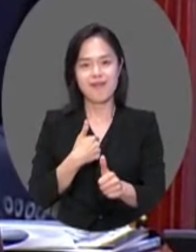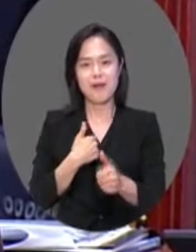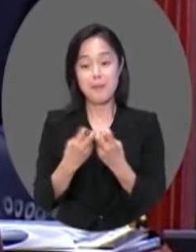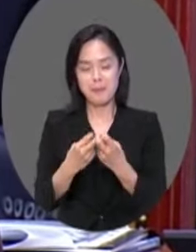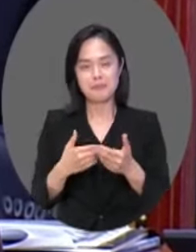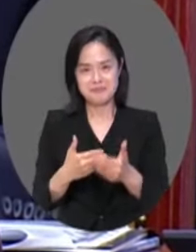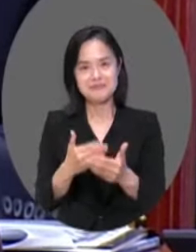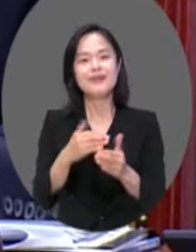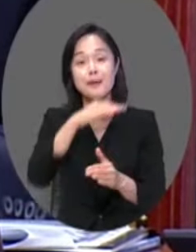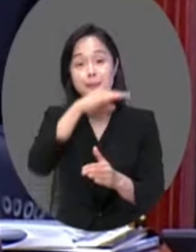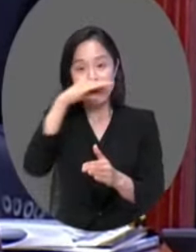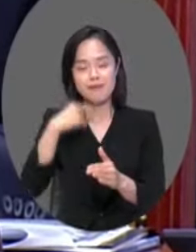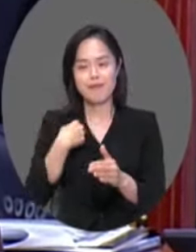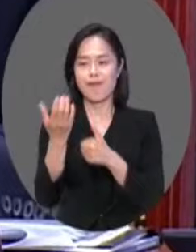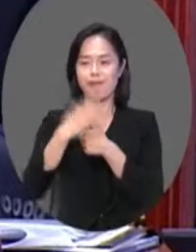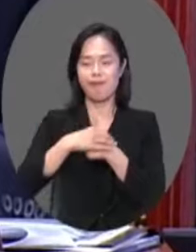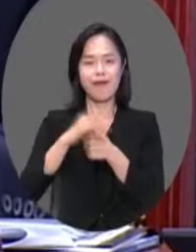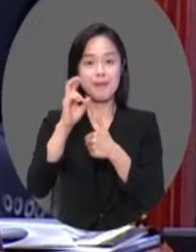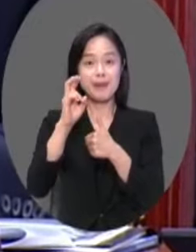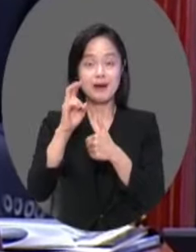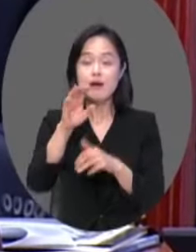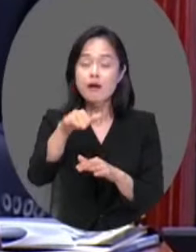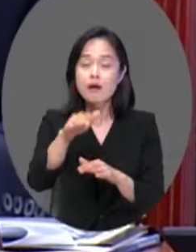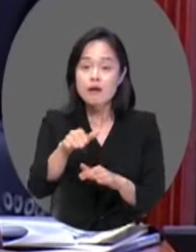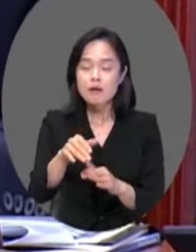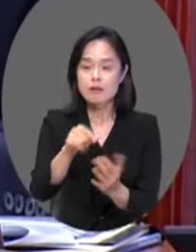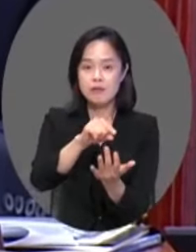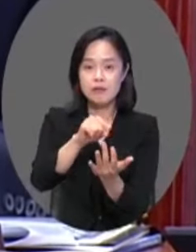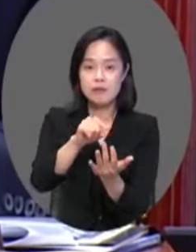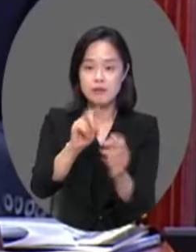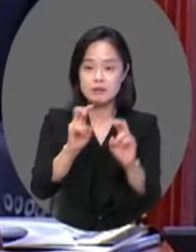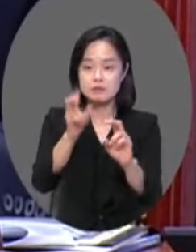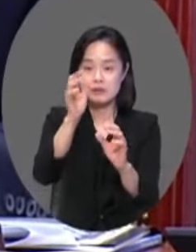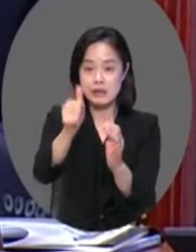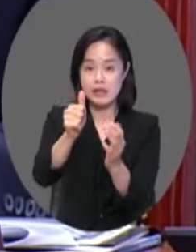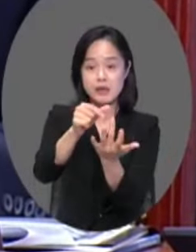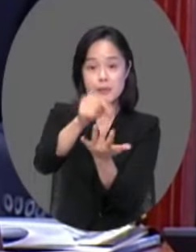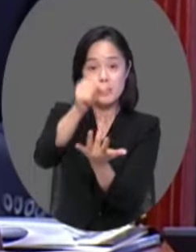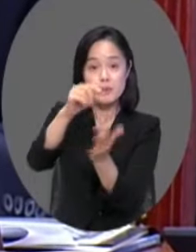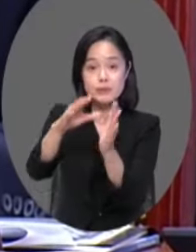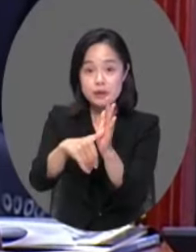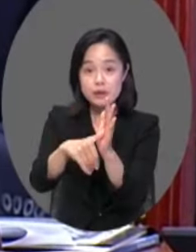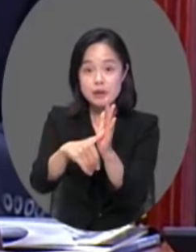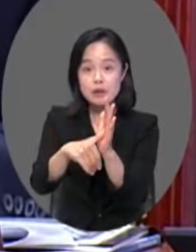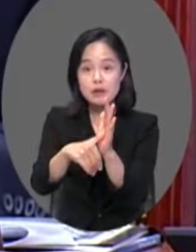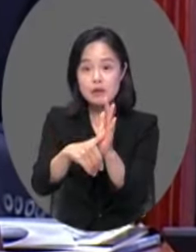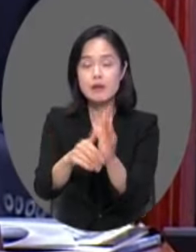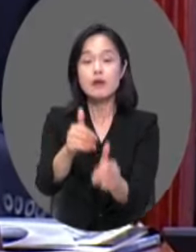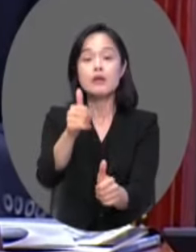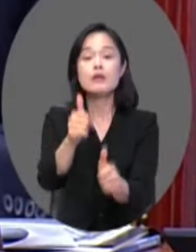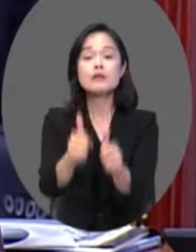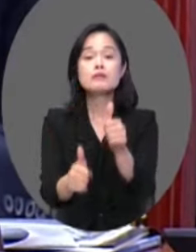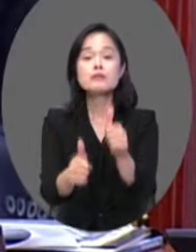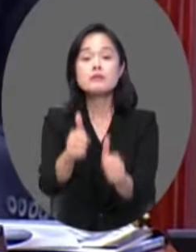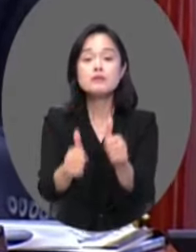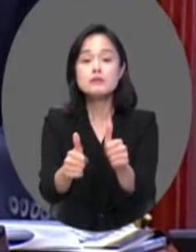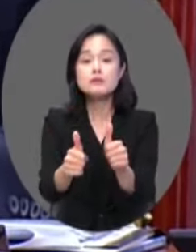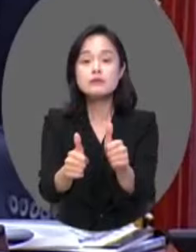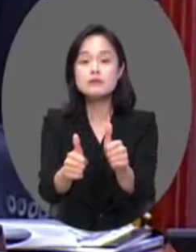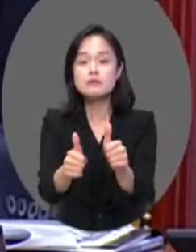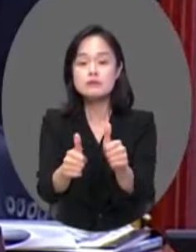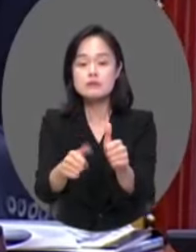때 몇 대 몇으로 경쟁하셨죠? 4대 1로 알고 있습니다. 그중에서 두 분은 코바코